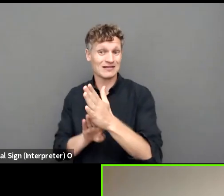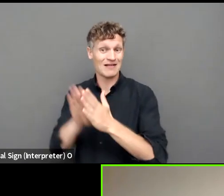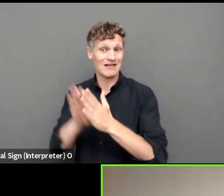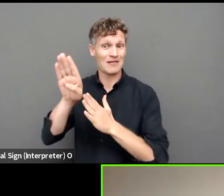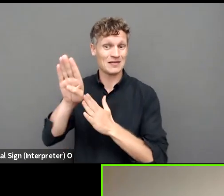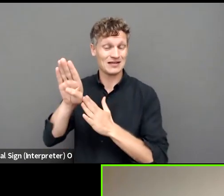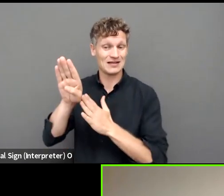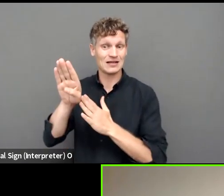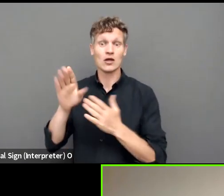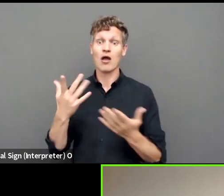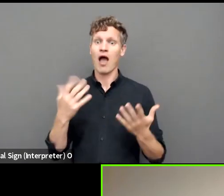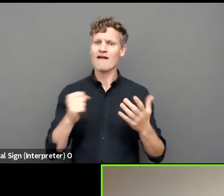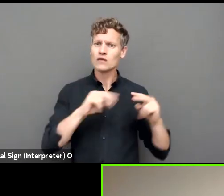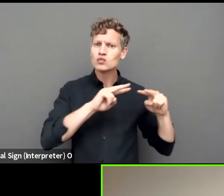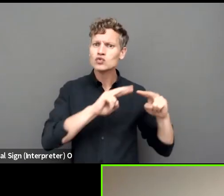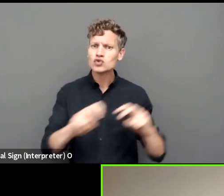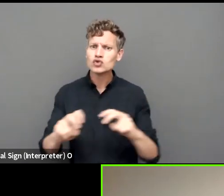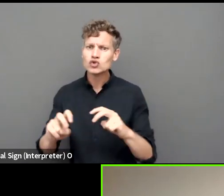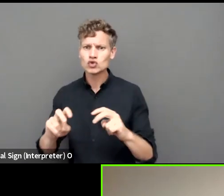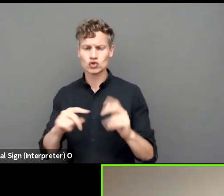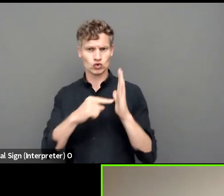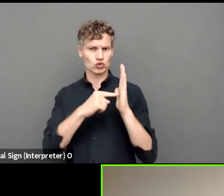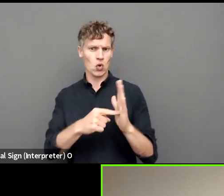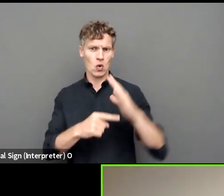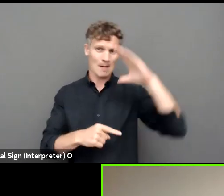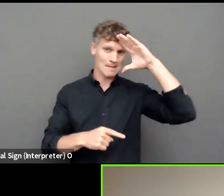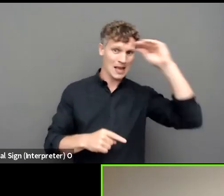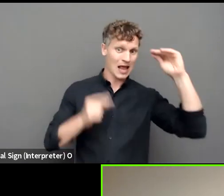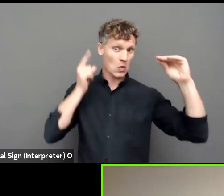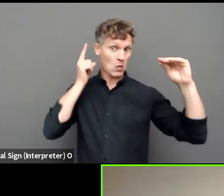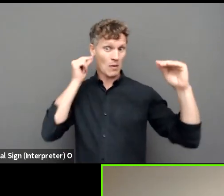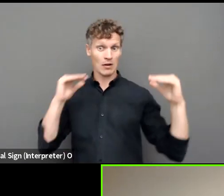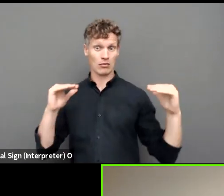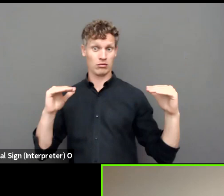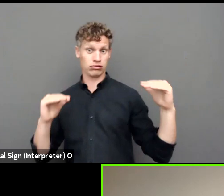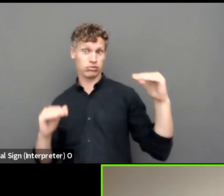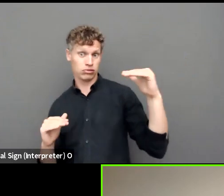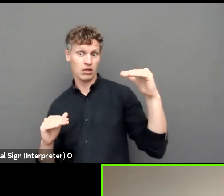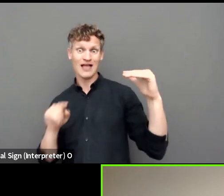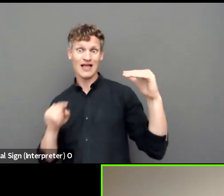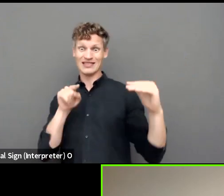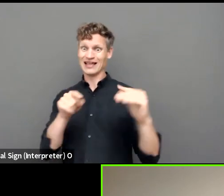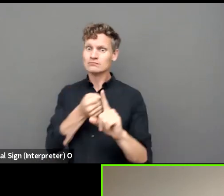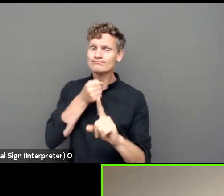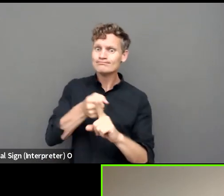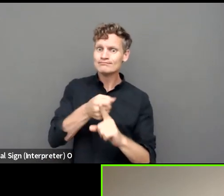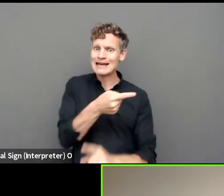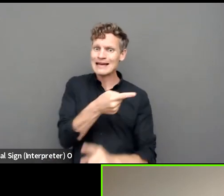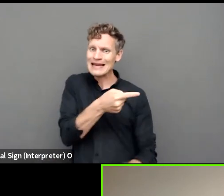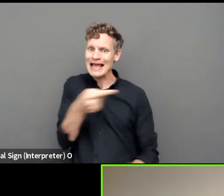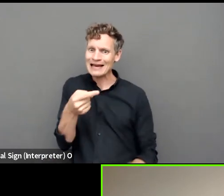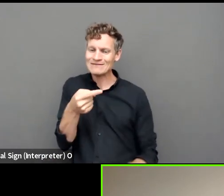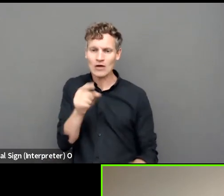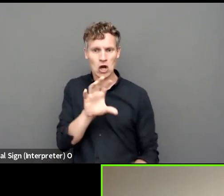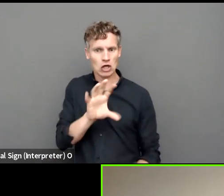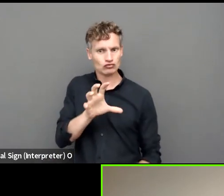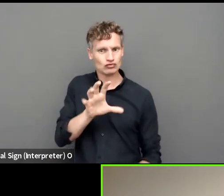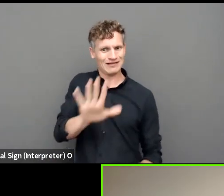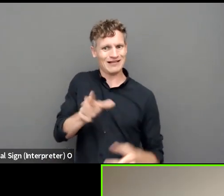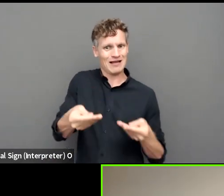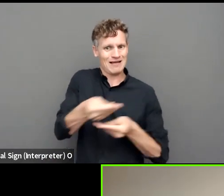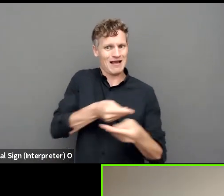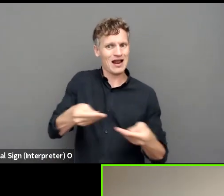l'économie des pays. Et plus les inégalités économiques entre les hommes et les femmes sont importantes, plus l'écart entre les riches et les pauvres se